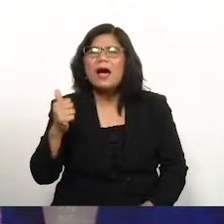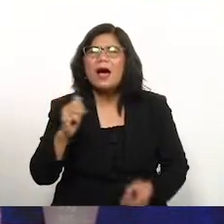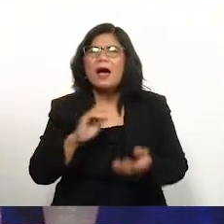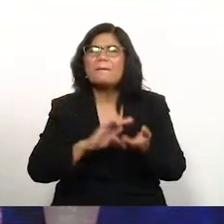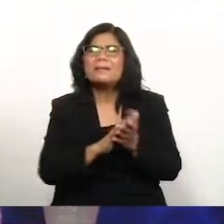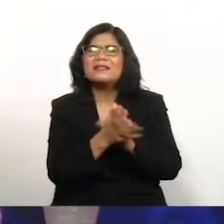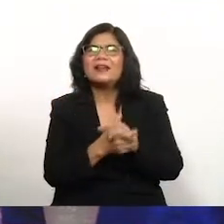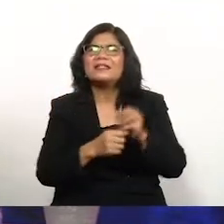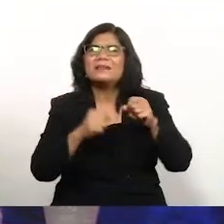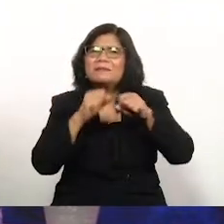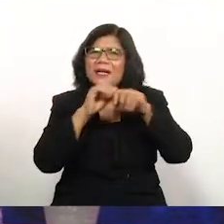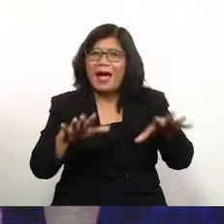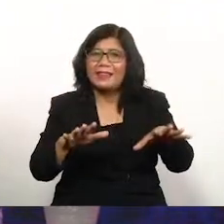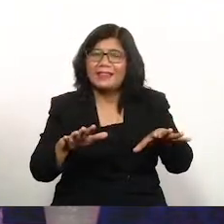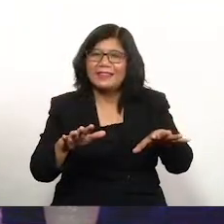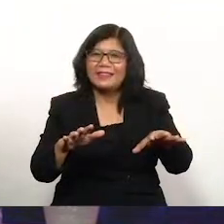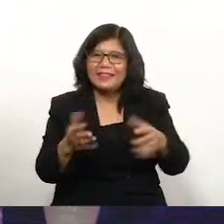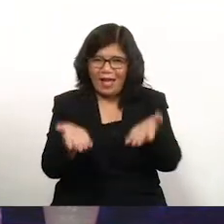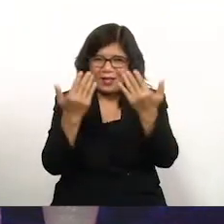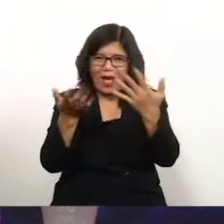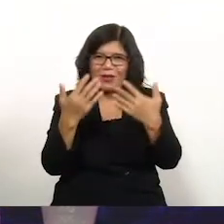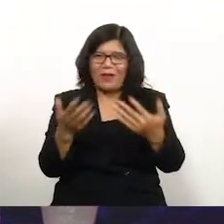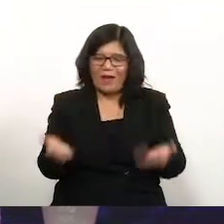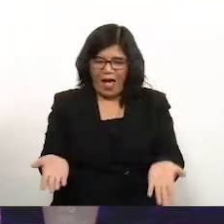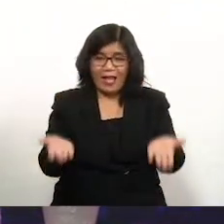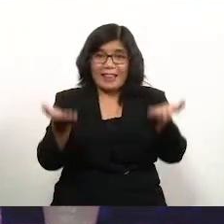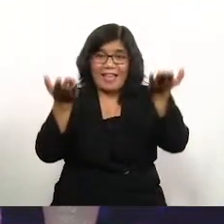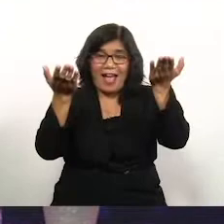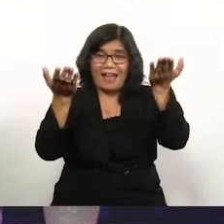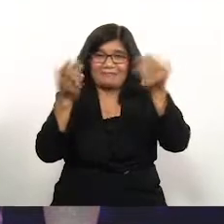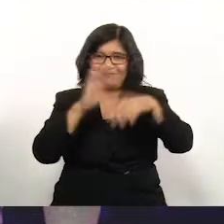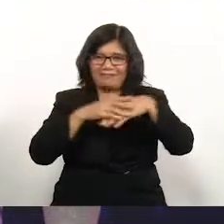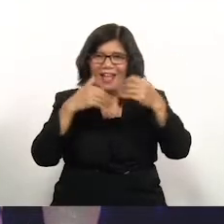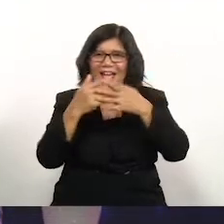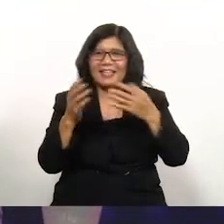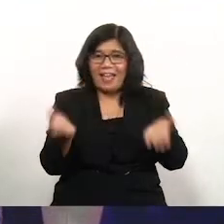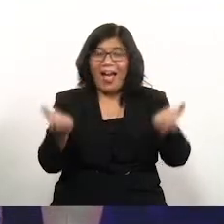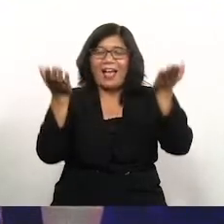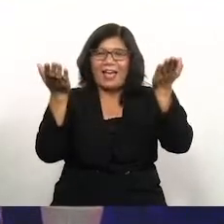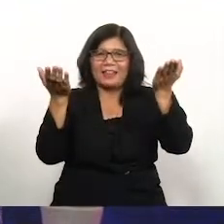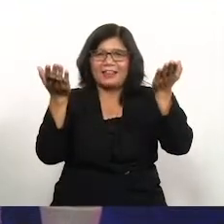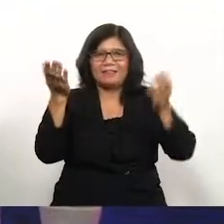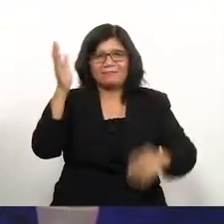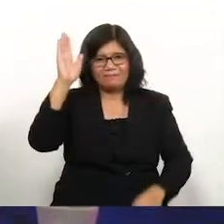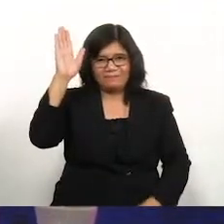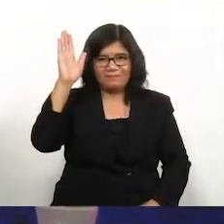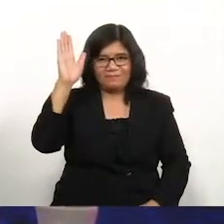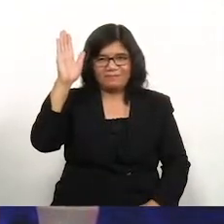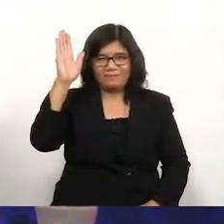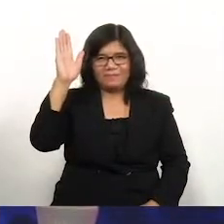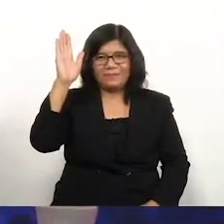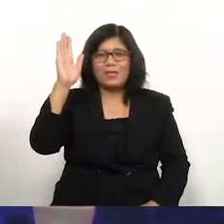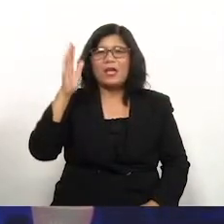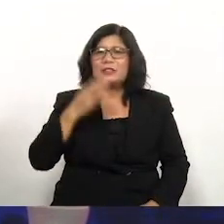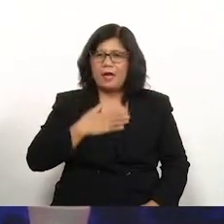Hai angkat tangan kanan saudara Kan kita udah janji kan Kiri Hah kita kalau interaktif kan angkat tangan kanan kita sama-sama bilang